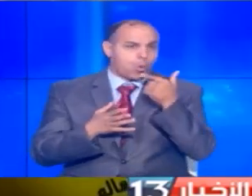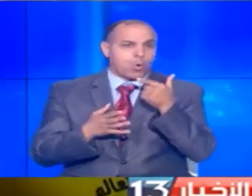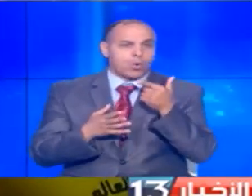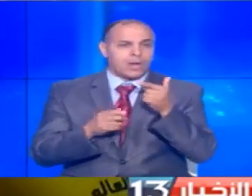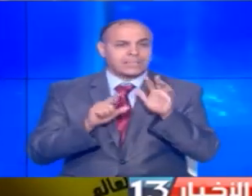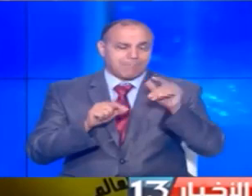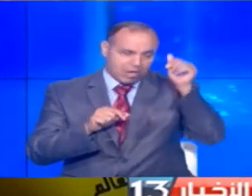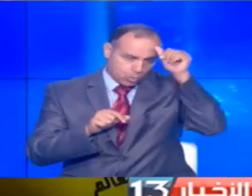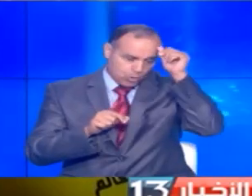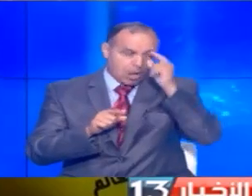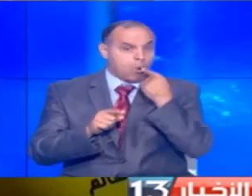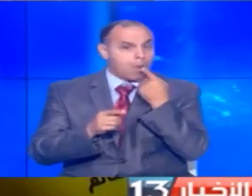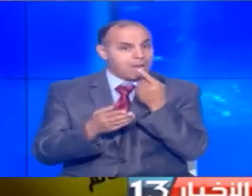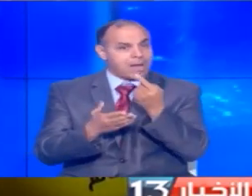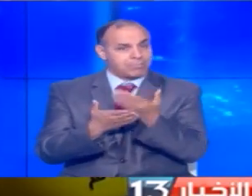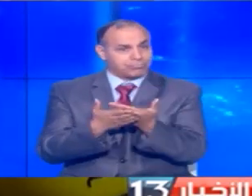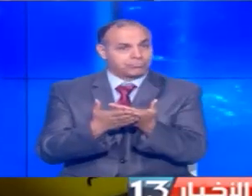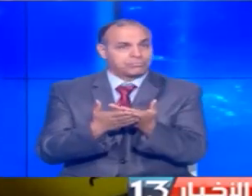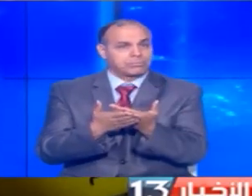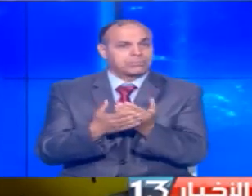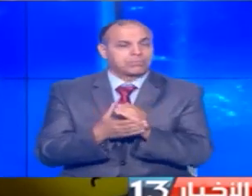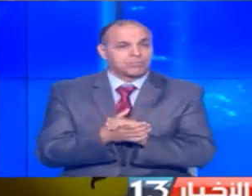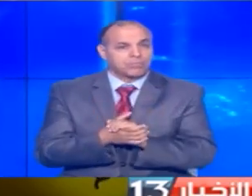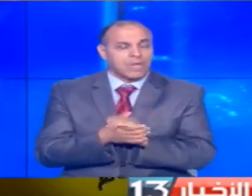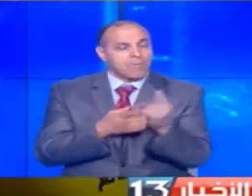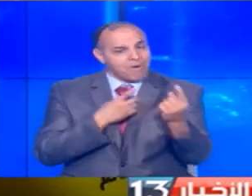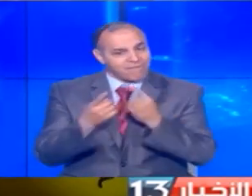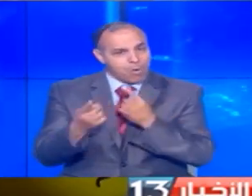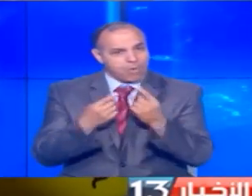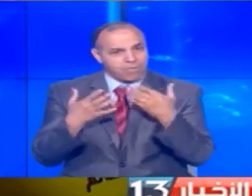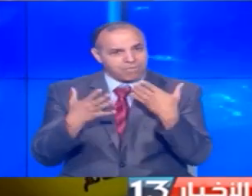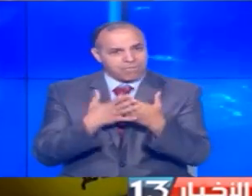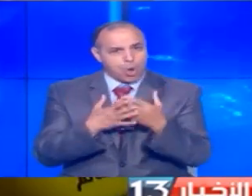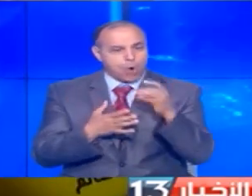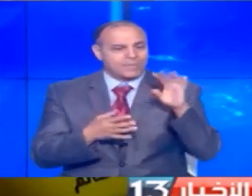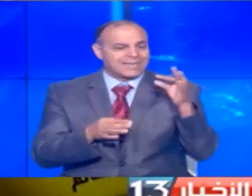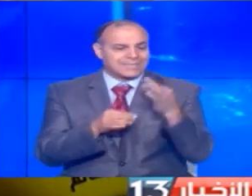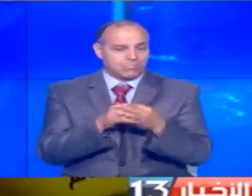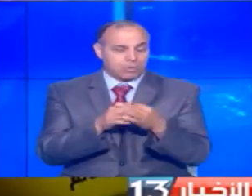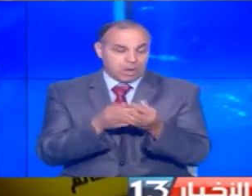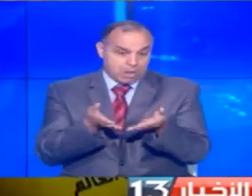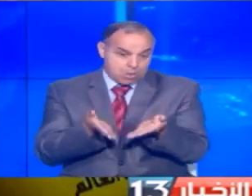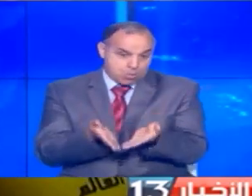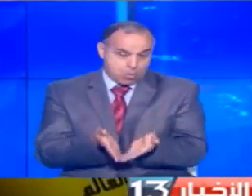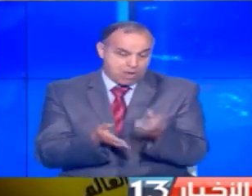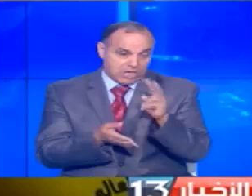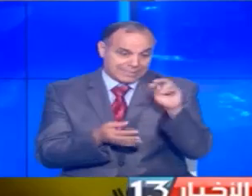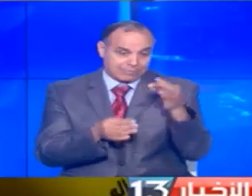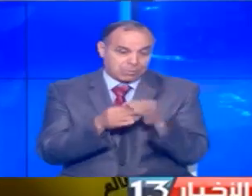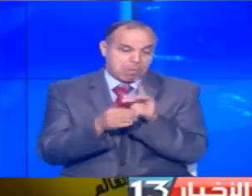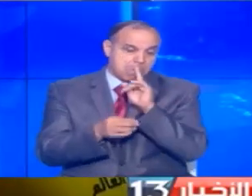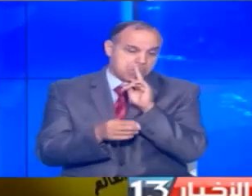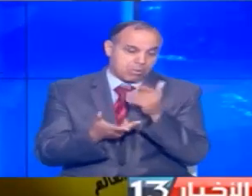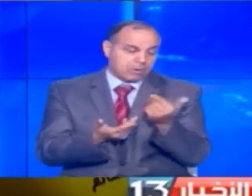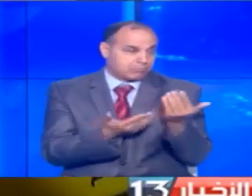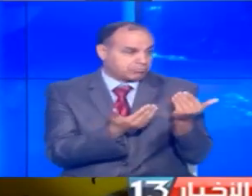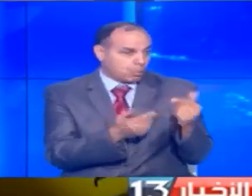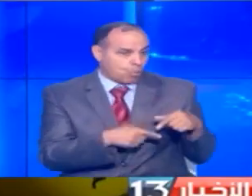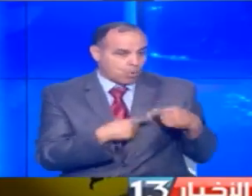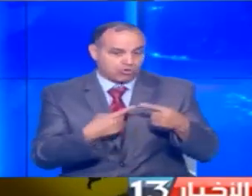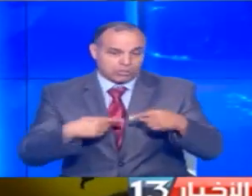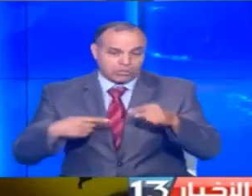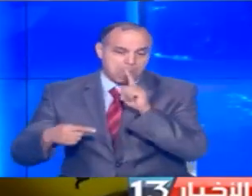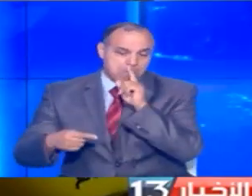7 جويلية القاضي بأنه المفاوضات تنتهي في 15 سبتمبر، وهنا اليوم في 20 سبتمبر ولم نستأنف حتى